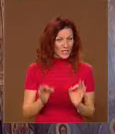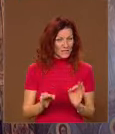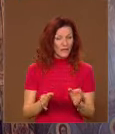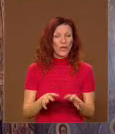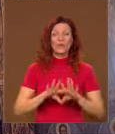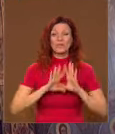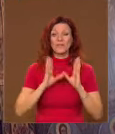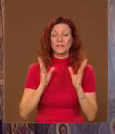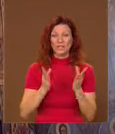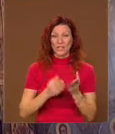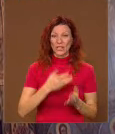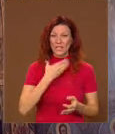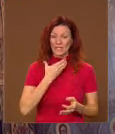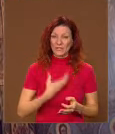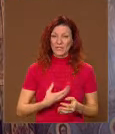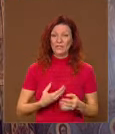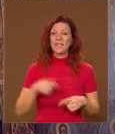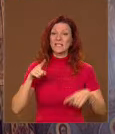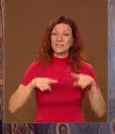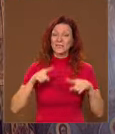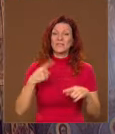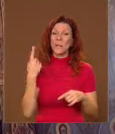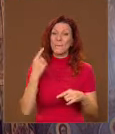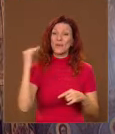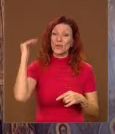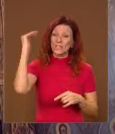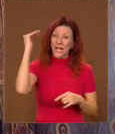съслужащите свещеници според тяхното старшинство.